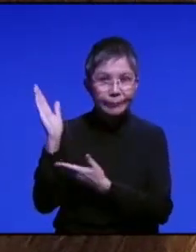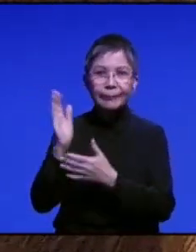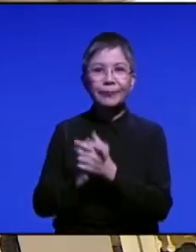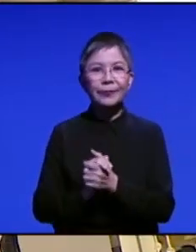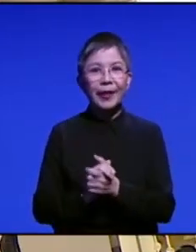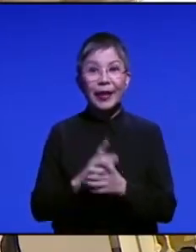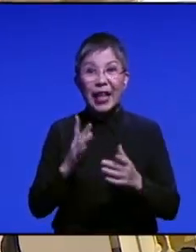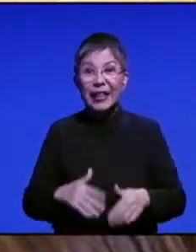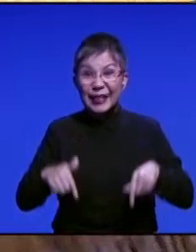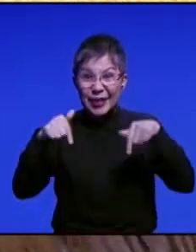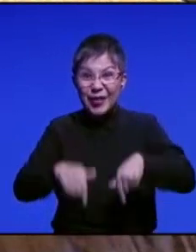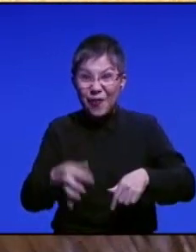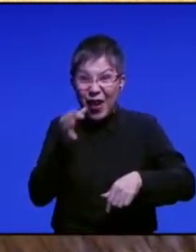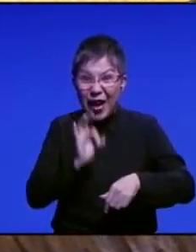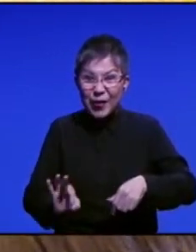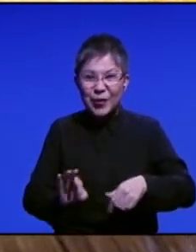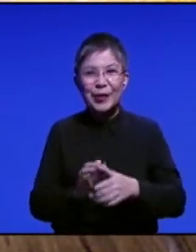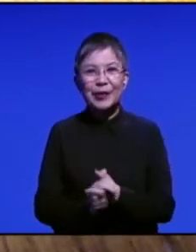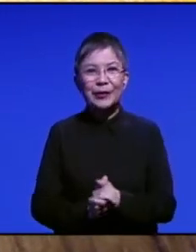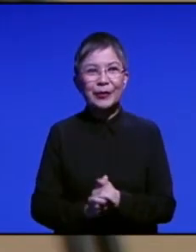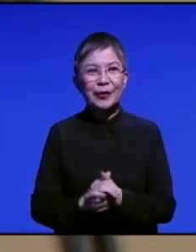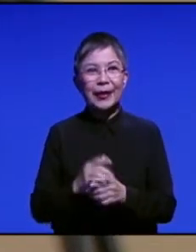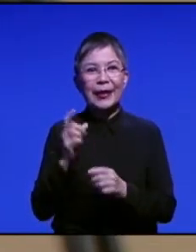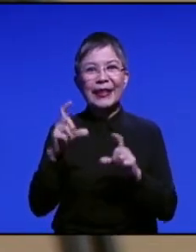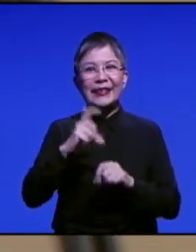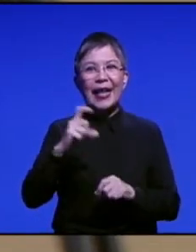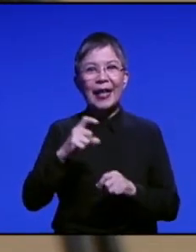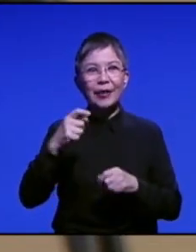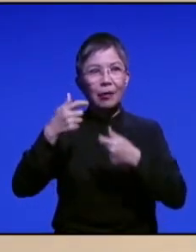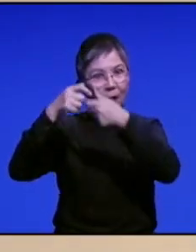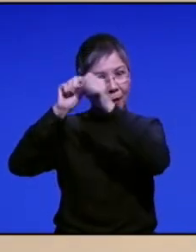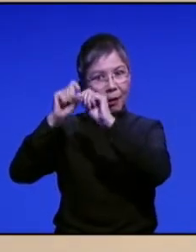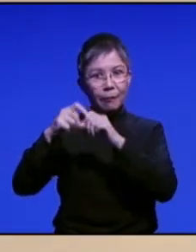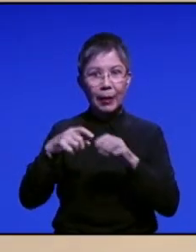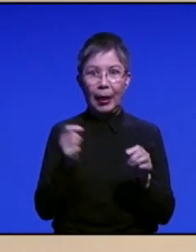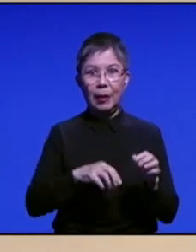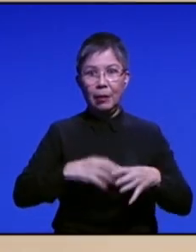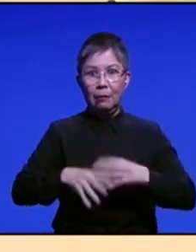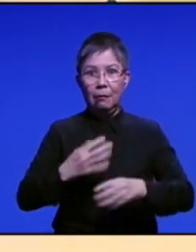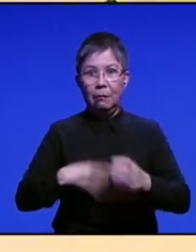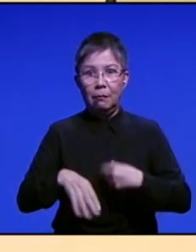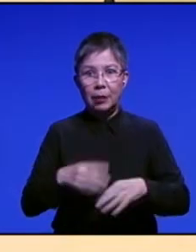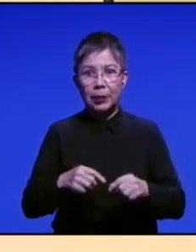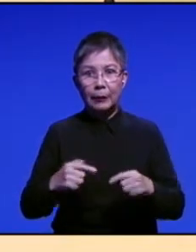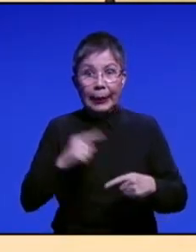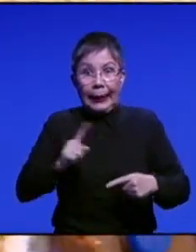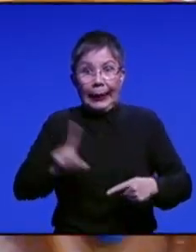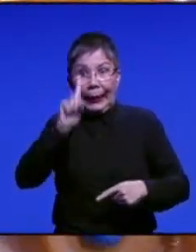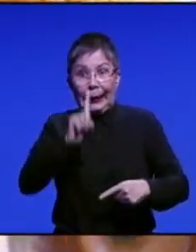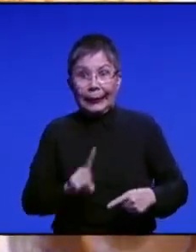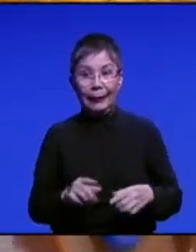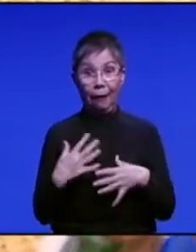Yang terkini adalah menggunakan digital perming. Dengan cara ini, roll rambut akan terhubung dengan mesin yang akan mengalirkan listrik.